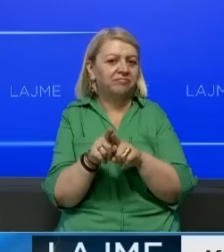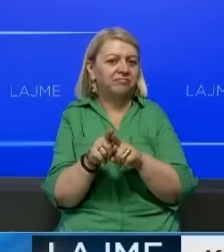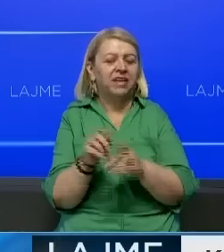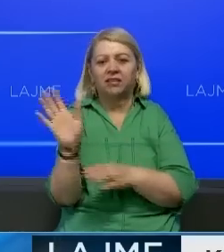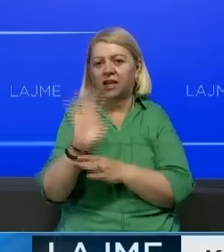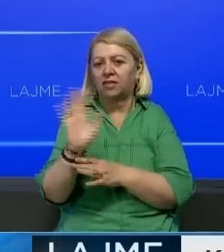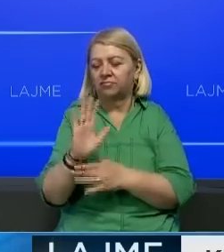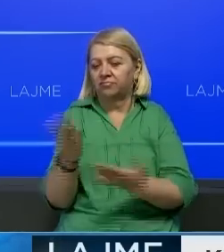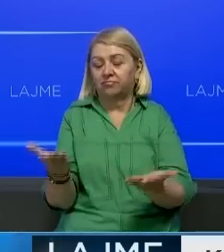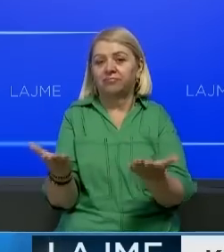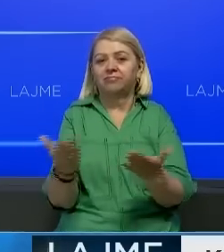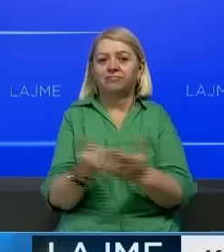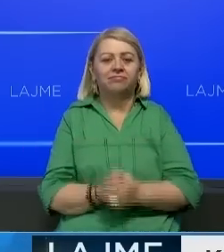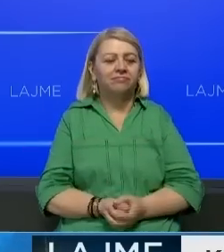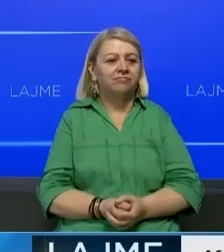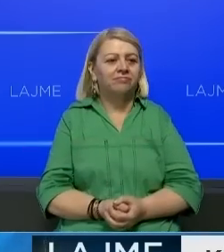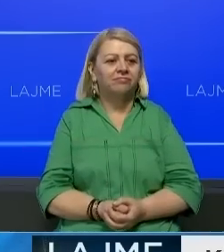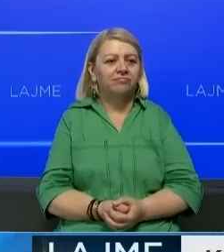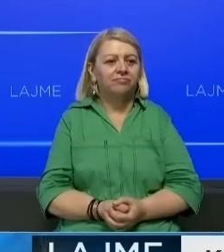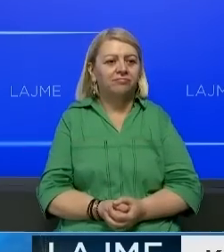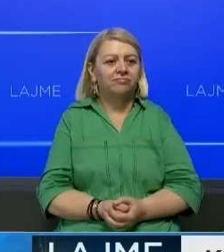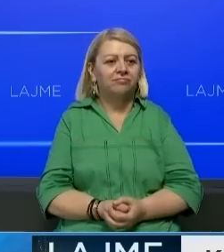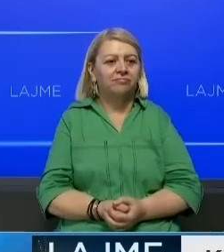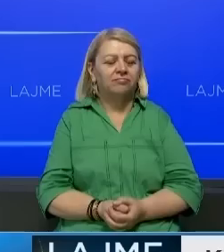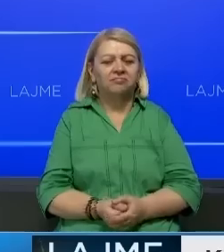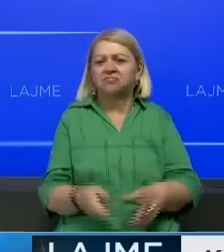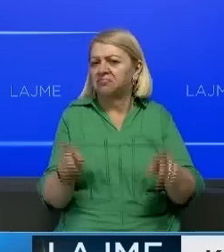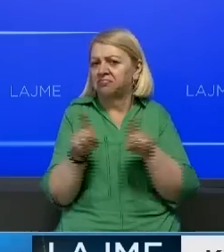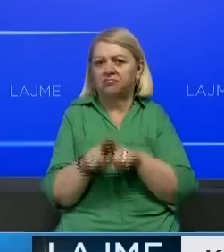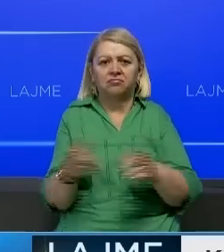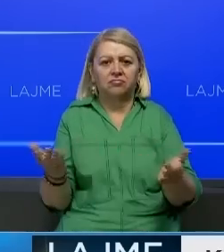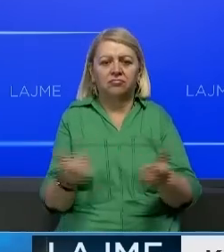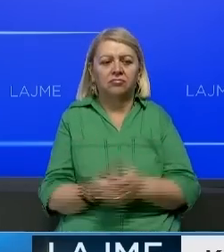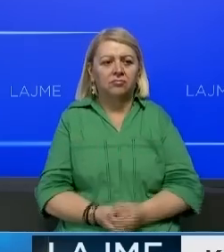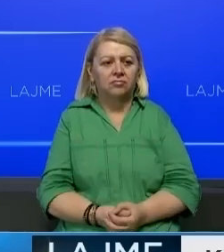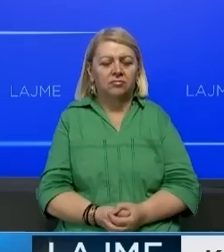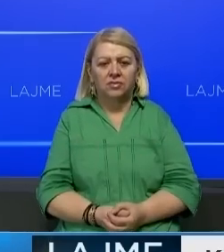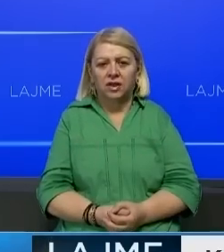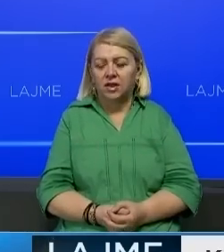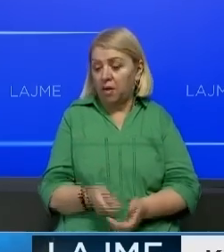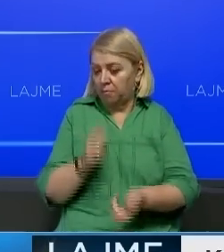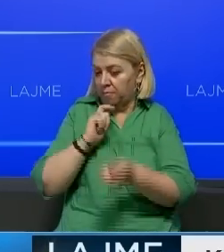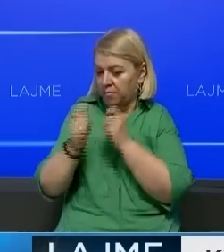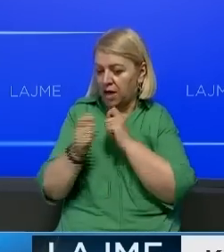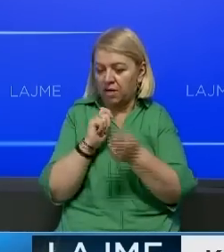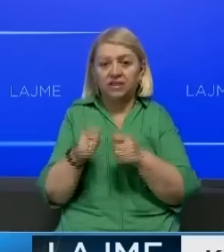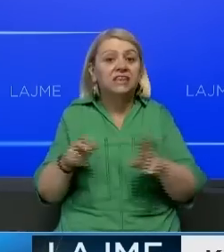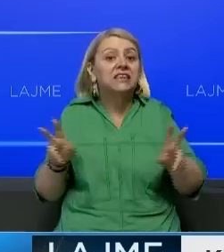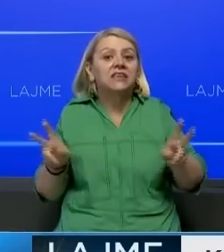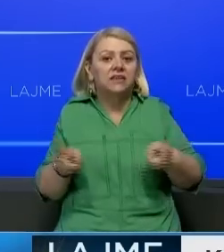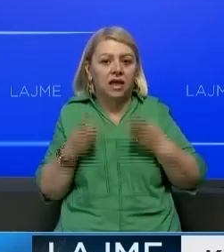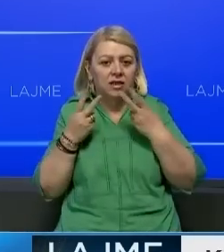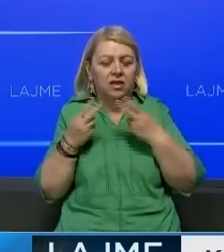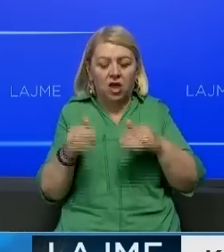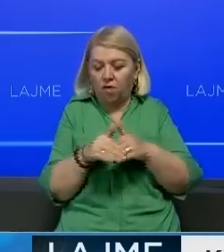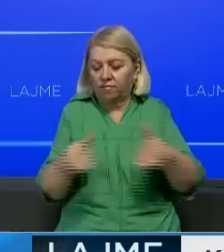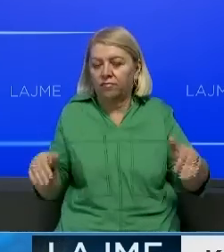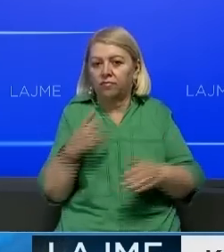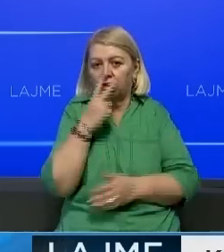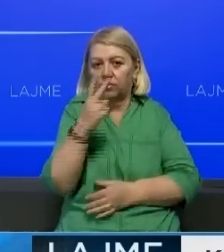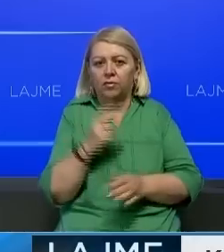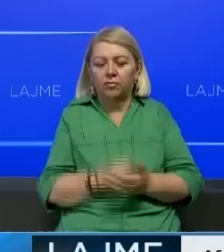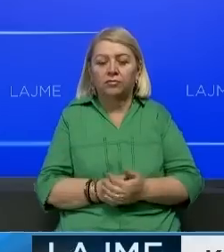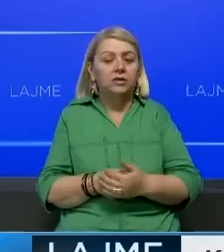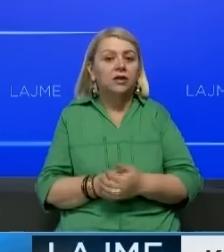dhe më thonë, t'ashtë një verifikim këto, një ajtë është. Në bas të marrëveshjes për letësira në përkufi, parashihet që të